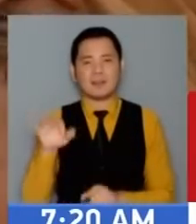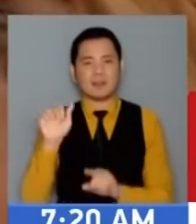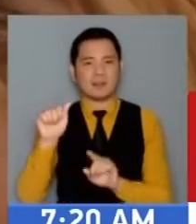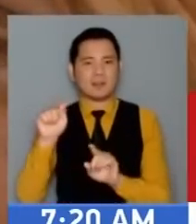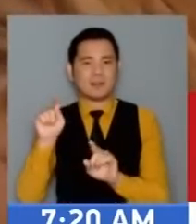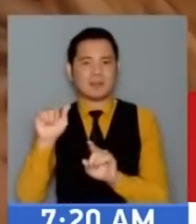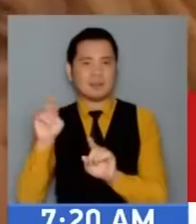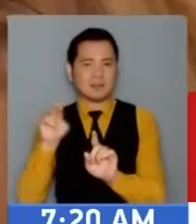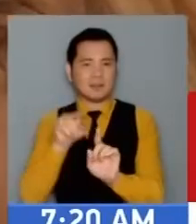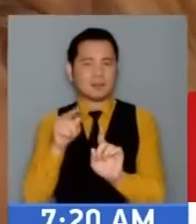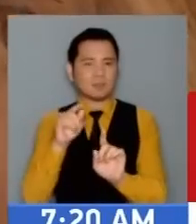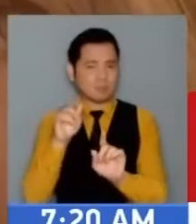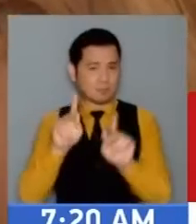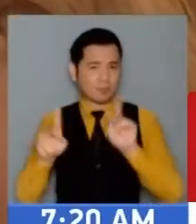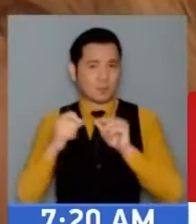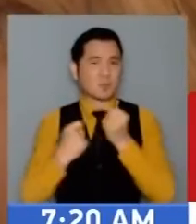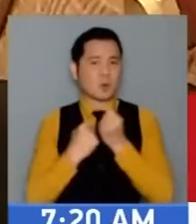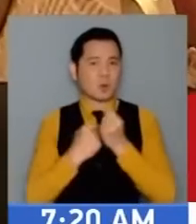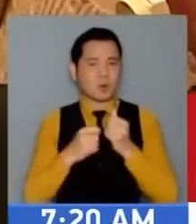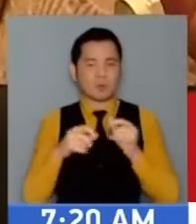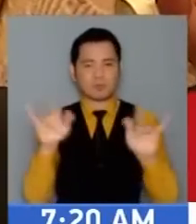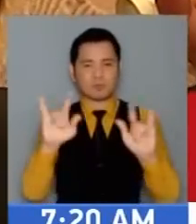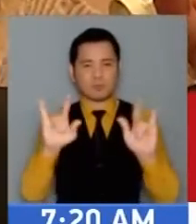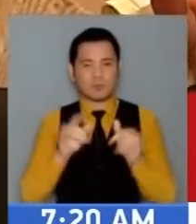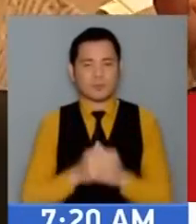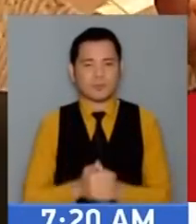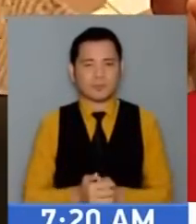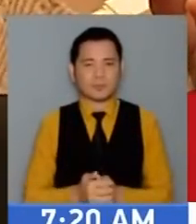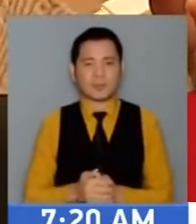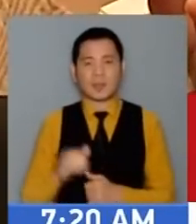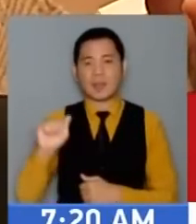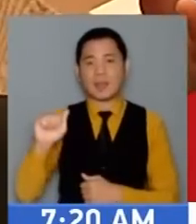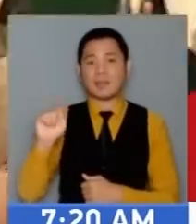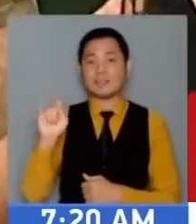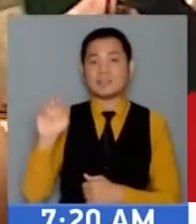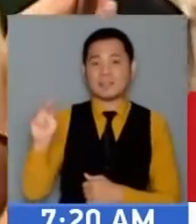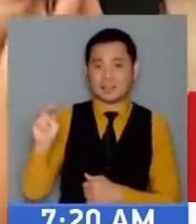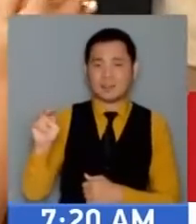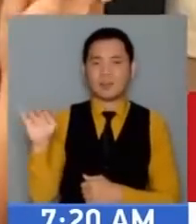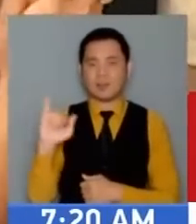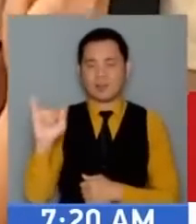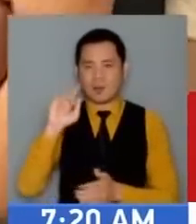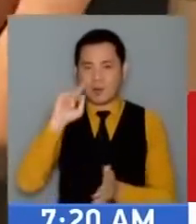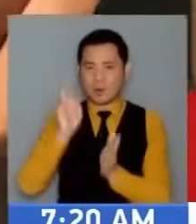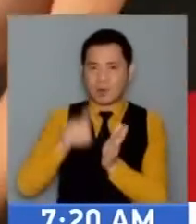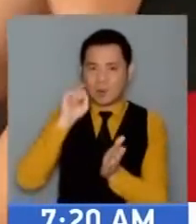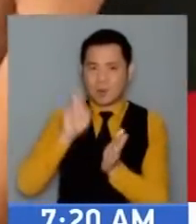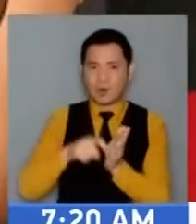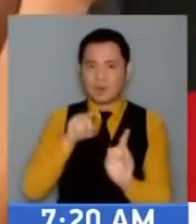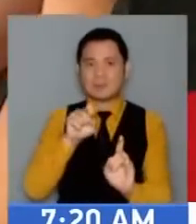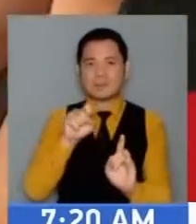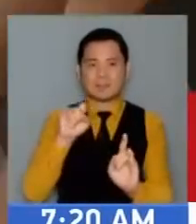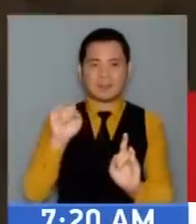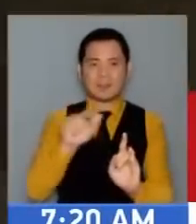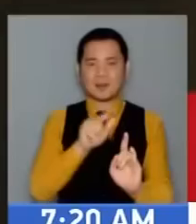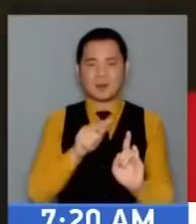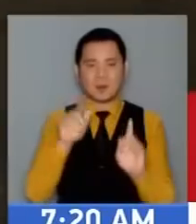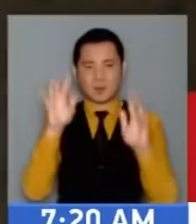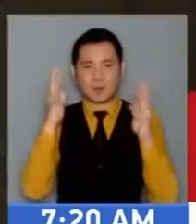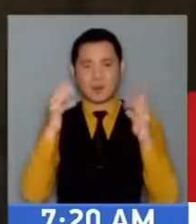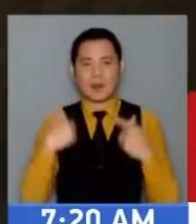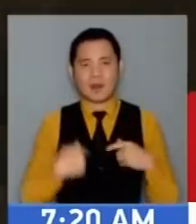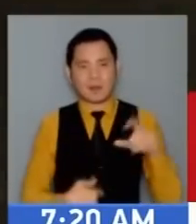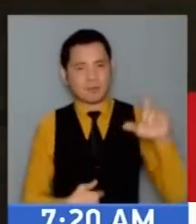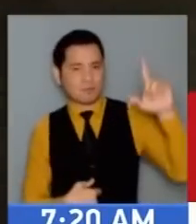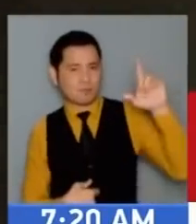to. Kani-kanyang paandar din ang 18s para mapansin ni Coach Stell na nagpaunlak makipag-selfie sa fans na